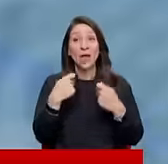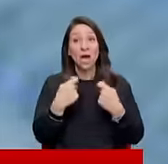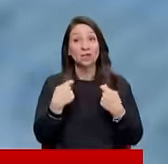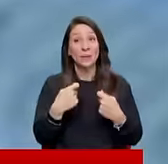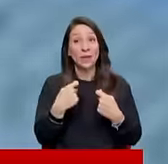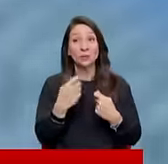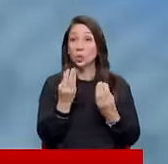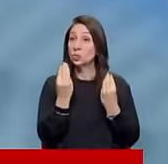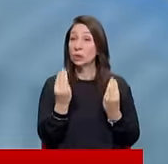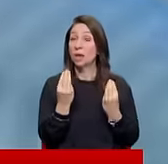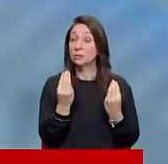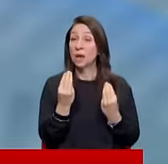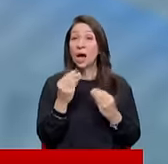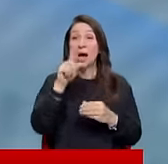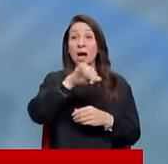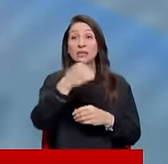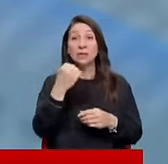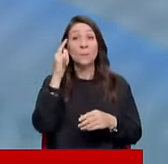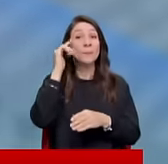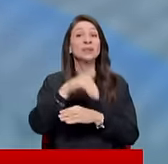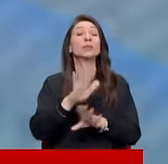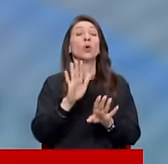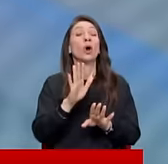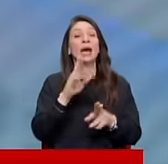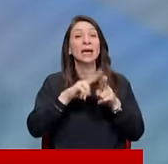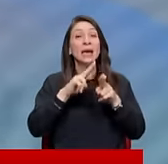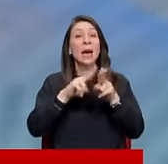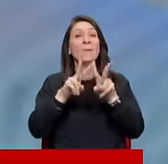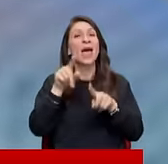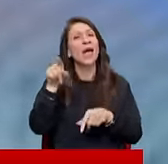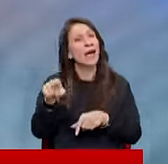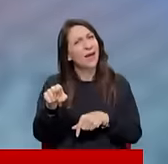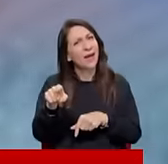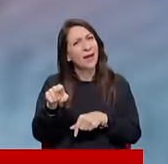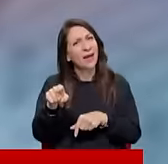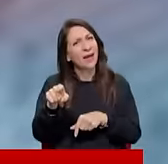harcamalar çok güzel. Hazineyi orası batırmıyor. Mesela kur korumalı mevduat sistemi,